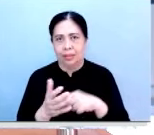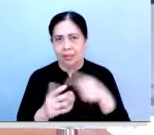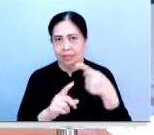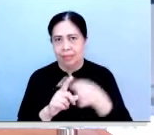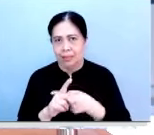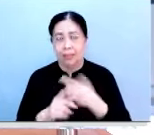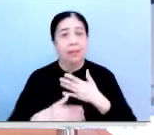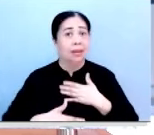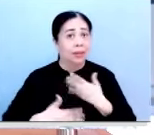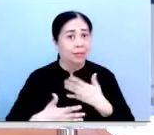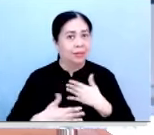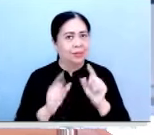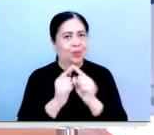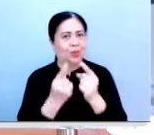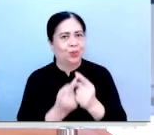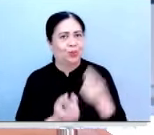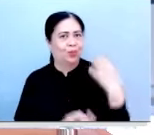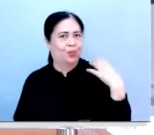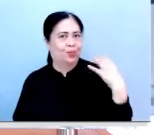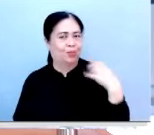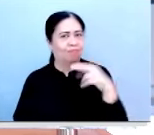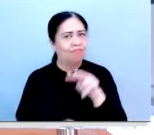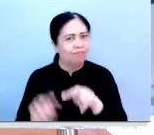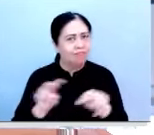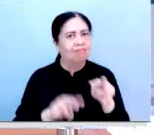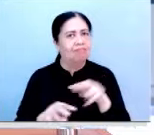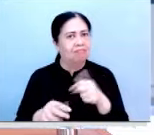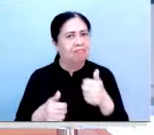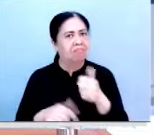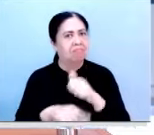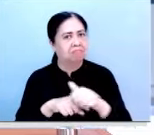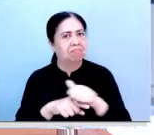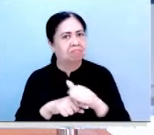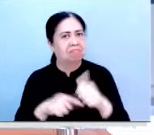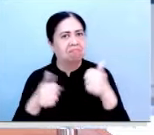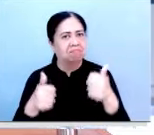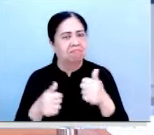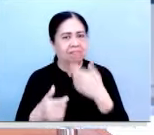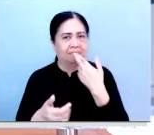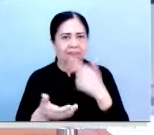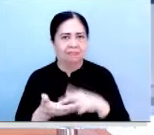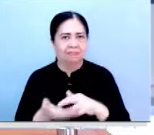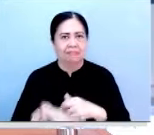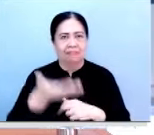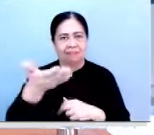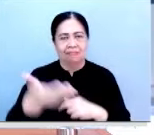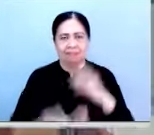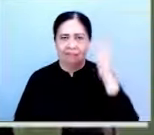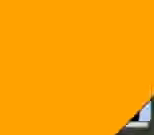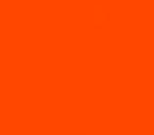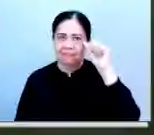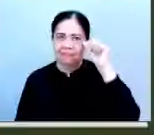daw ang bagong coach ng Koponan sa nakikita niya sa ensayo sa ngayon. Nasa frontline ng balitang yan si Dave Abuel.